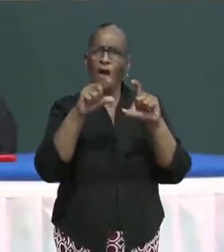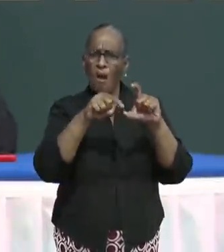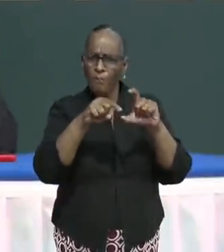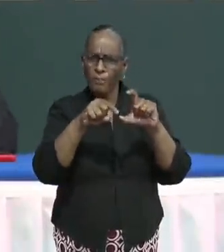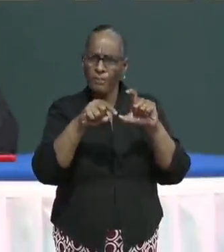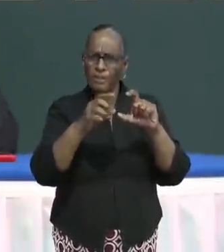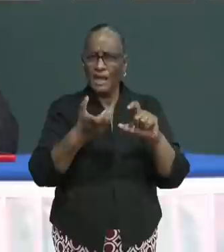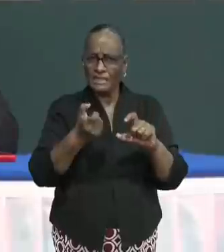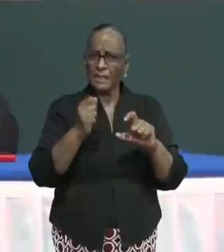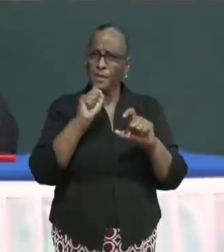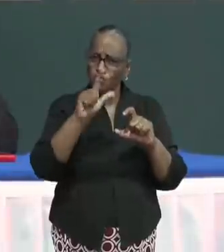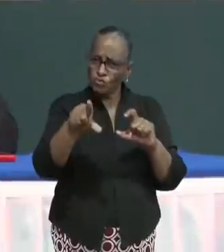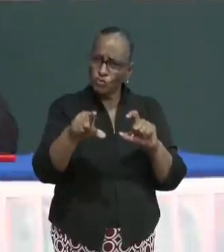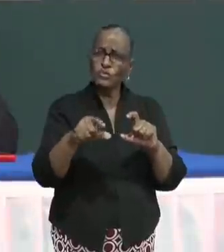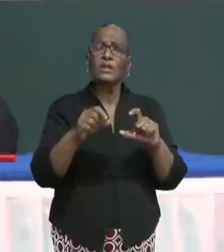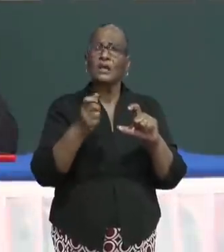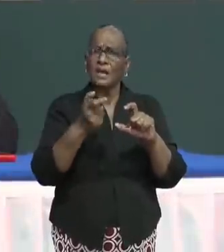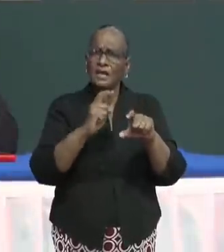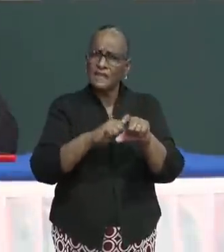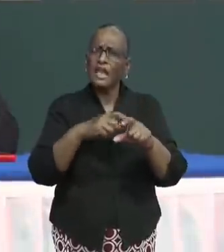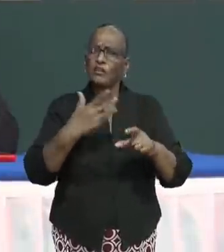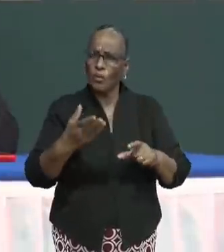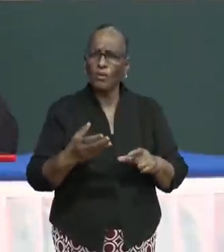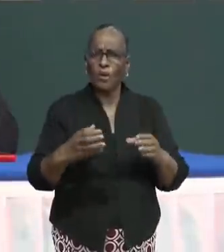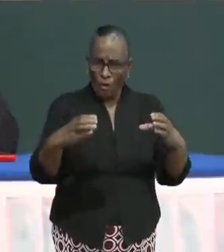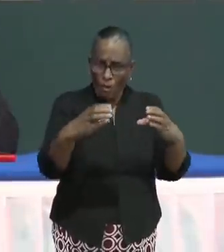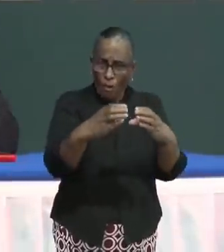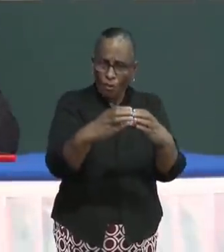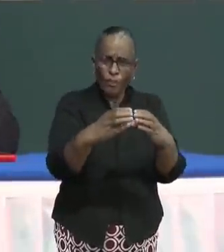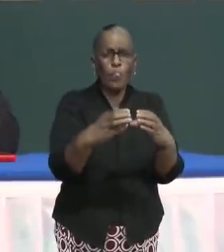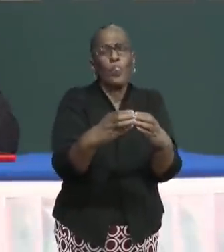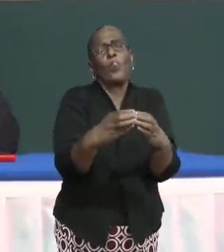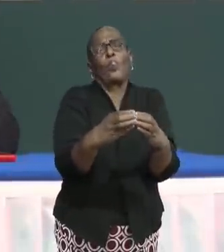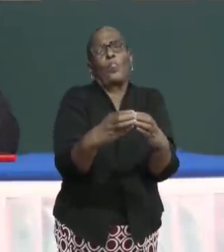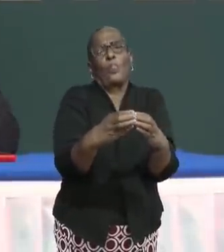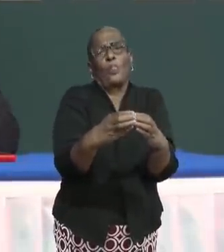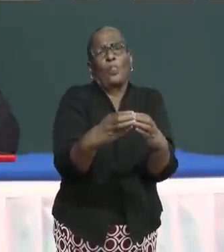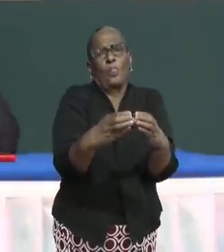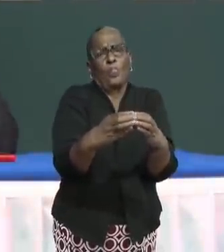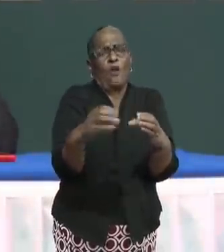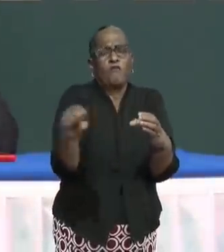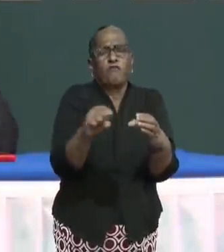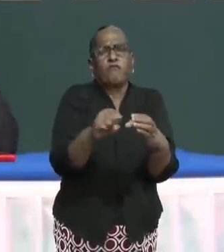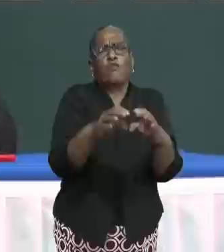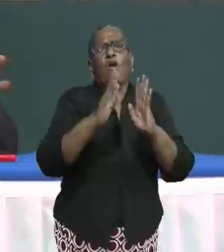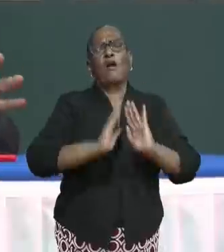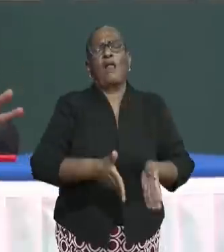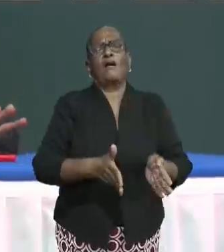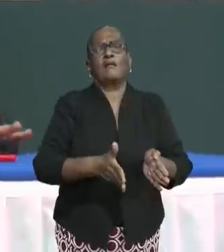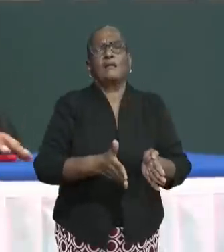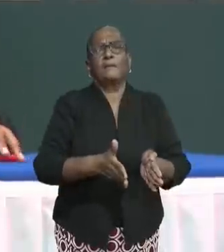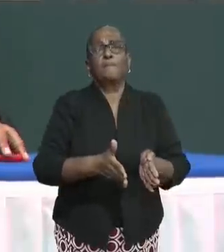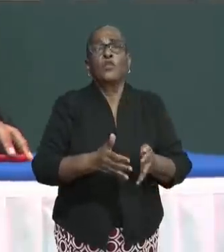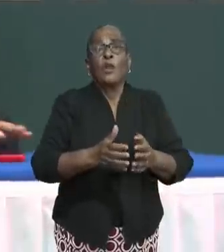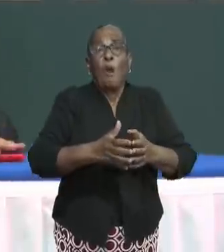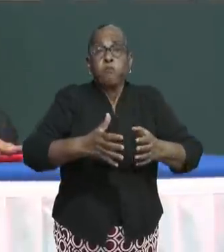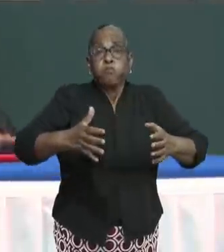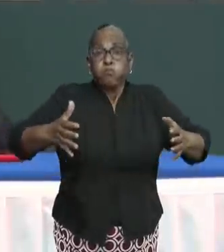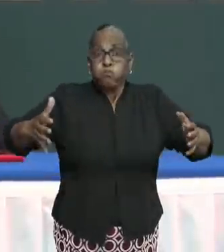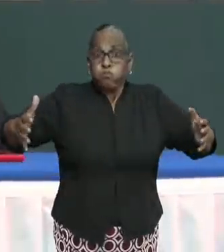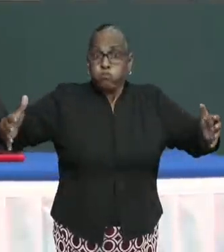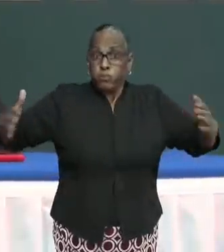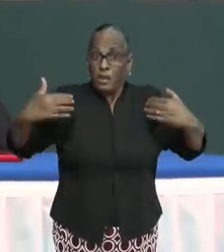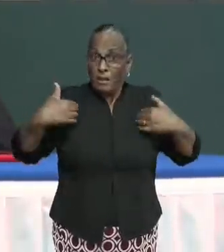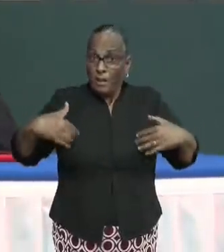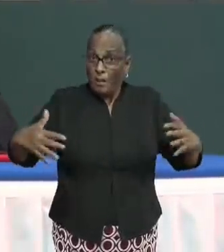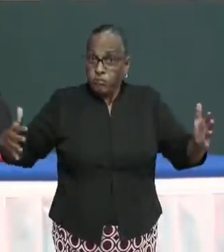dis ting kufar lak dus posi denki ikba om dat am moro biggie kruip sa de abra